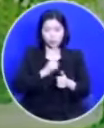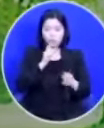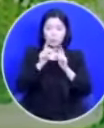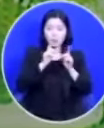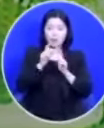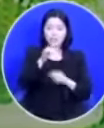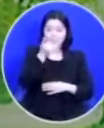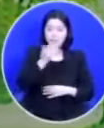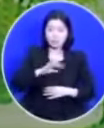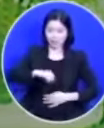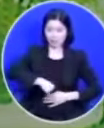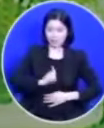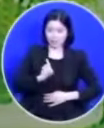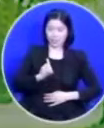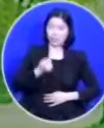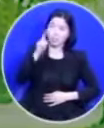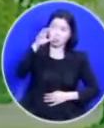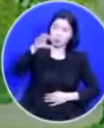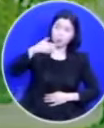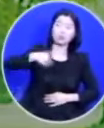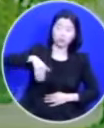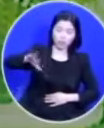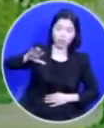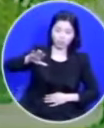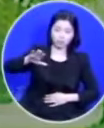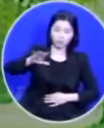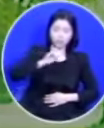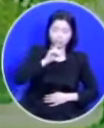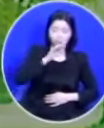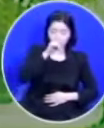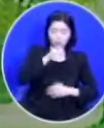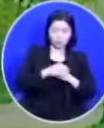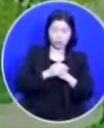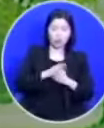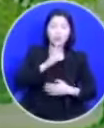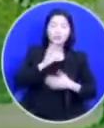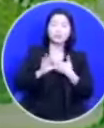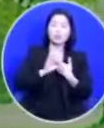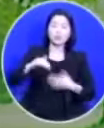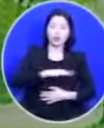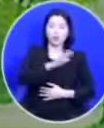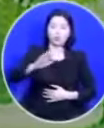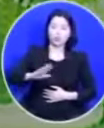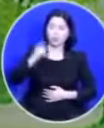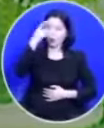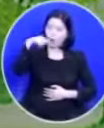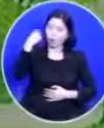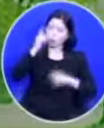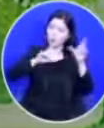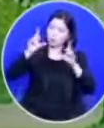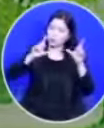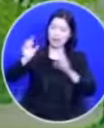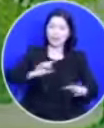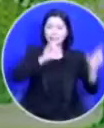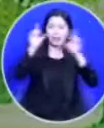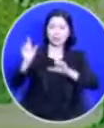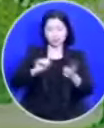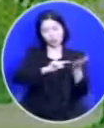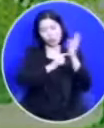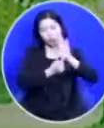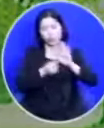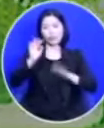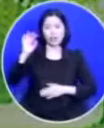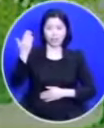하지만 자기는 천국 갈 거래 그러면 우리 얼굴 표정이나 삶에서 그게 드러나야 되잖아요